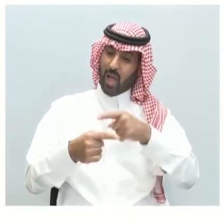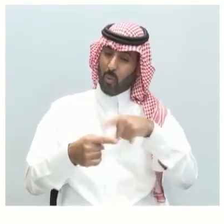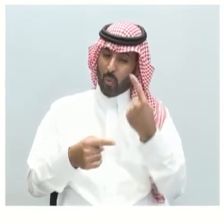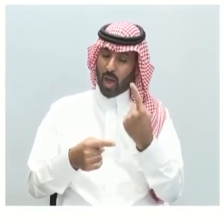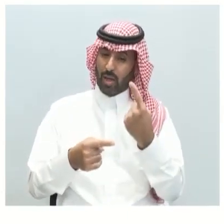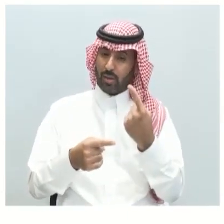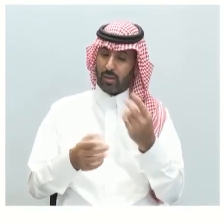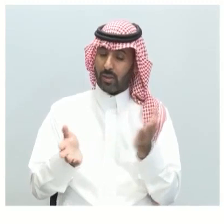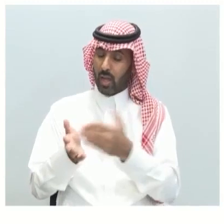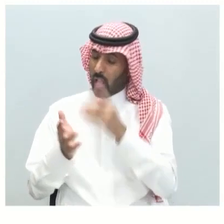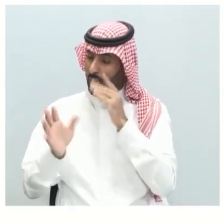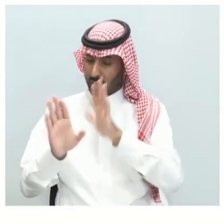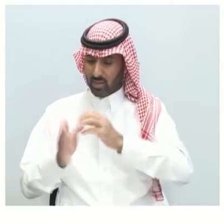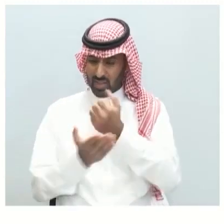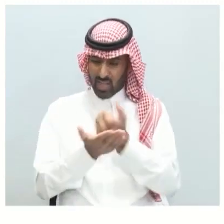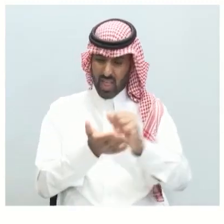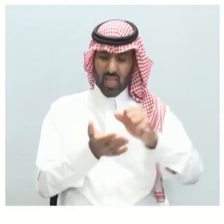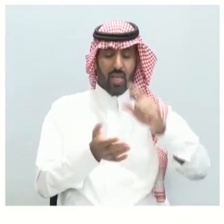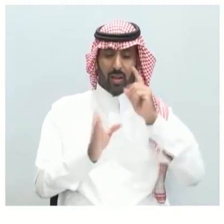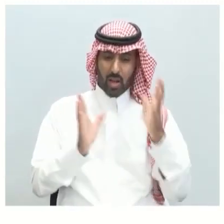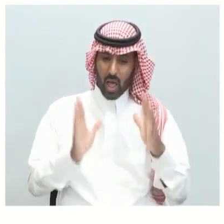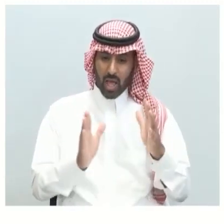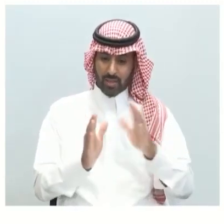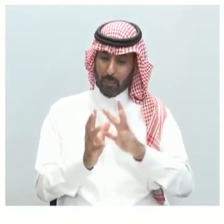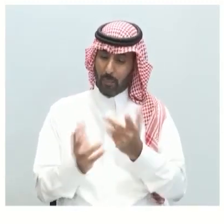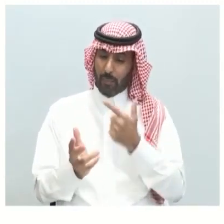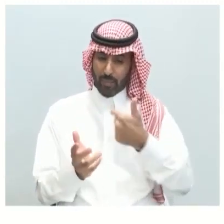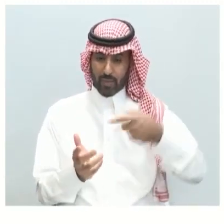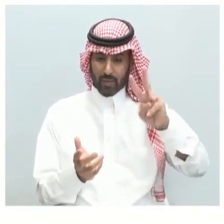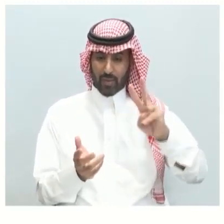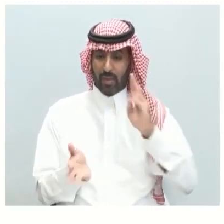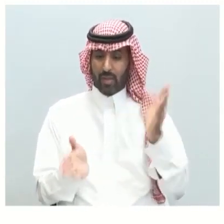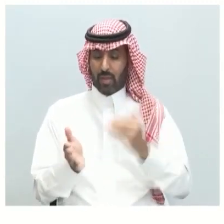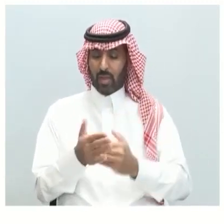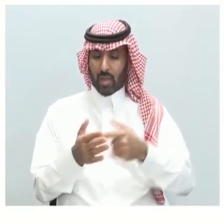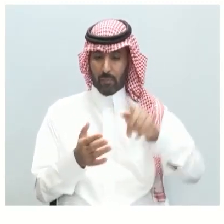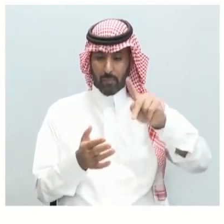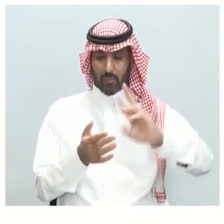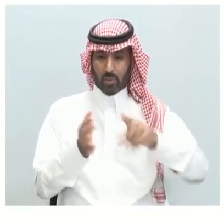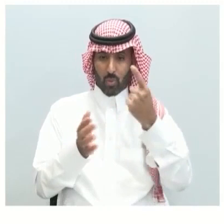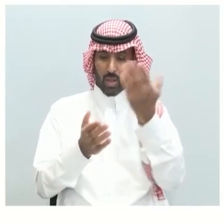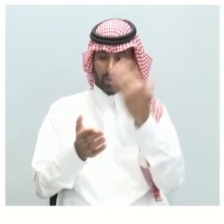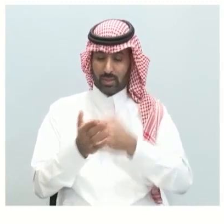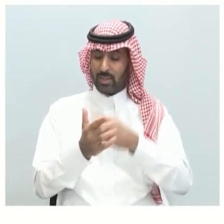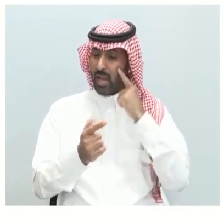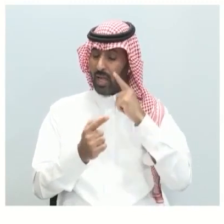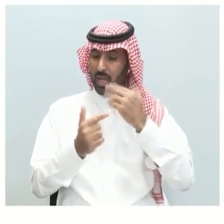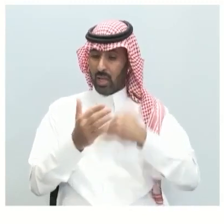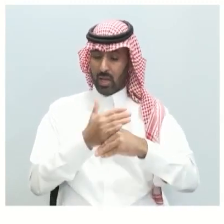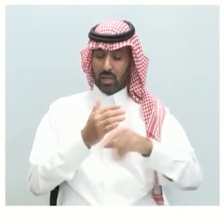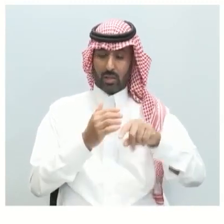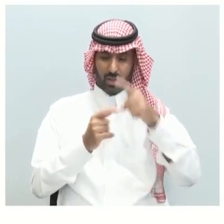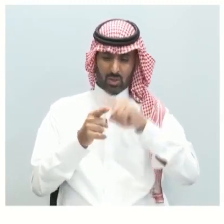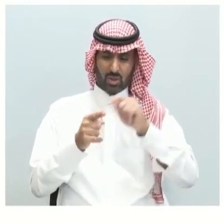احذف احذف الحجم اذا سيعطيني قانون جايلو سك وهو الضغط الاول على درجه الحراره الاولى يساوي الضغط الثاني على درجه